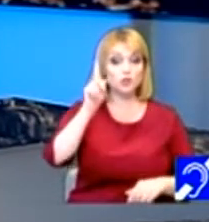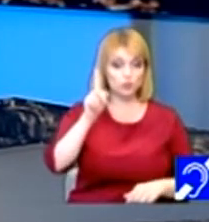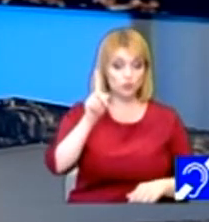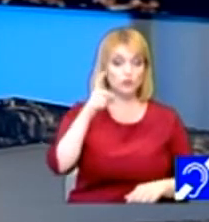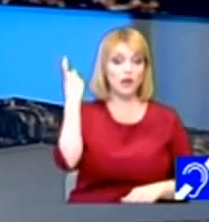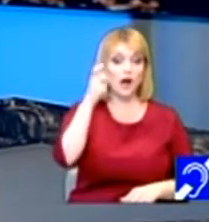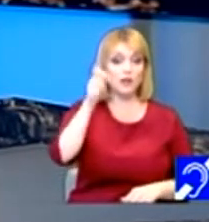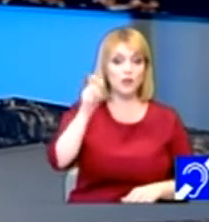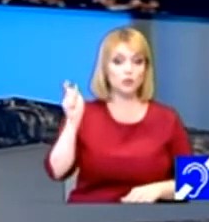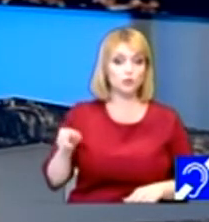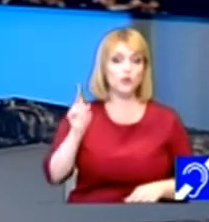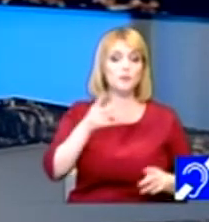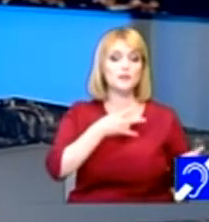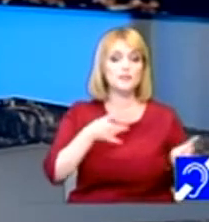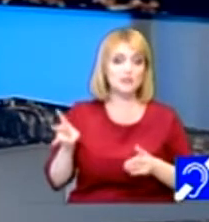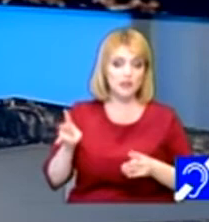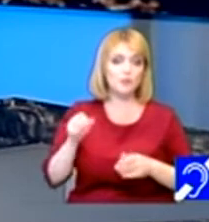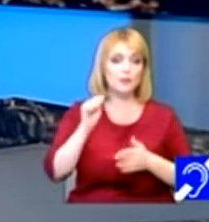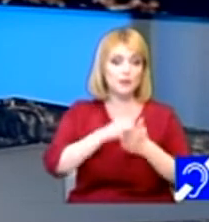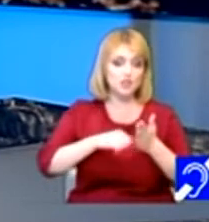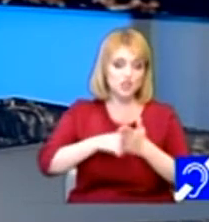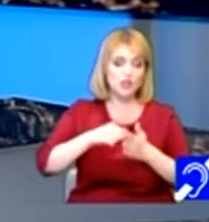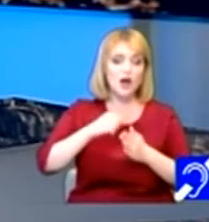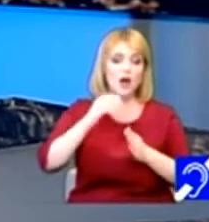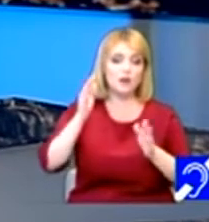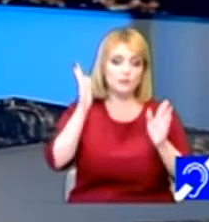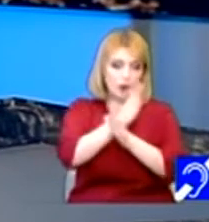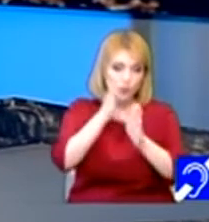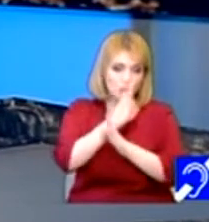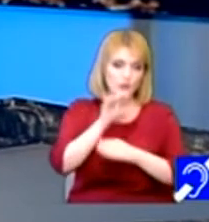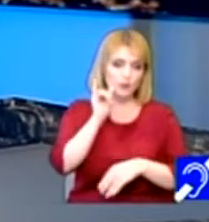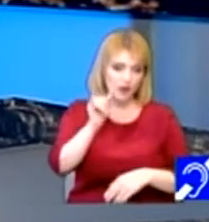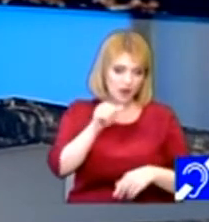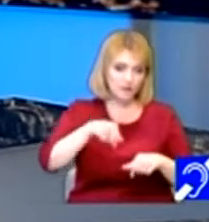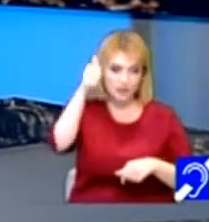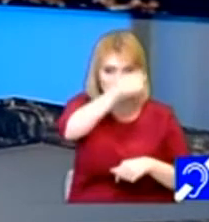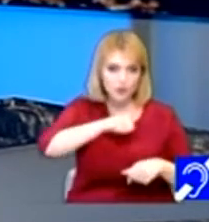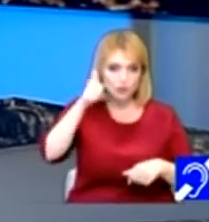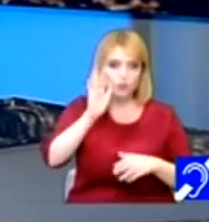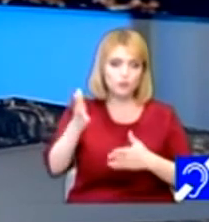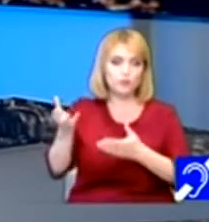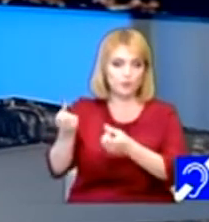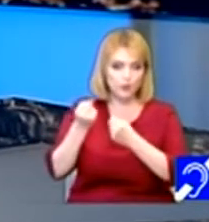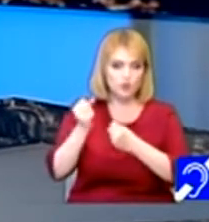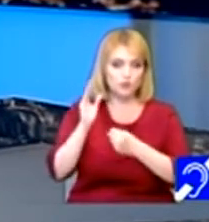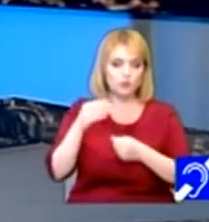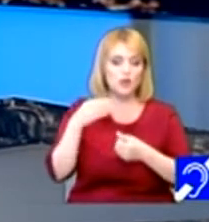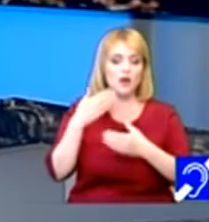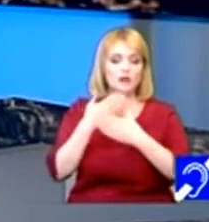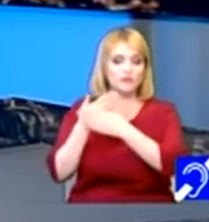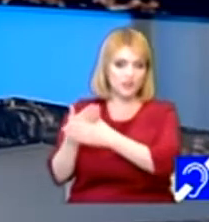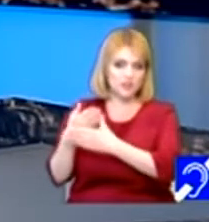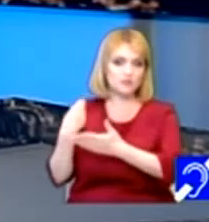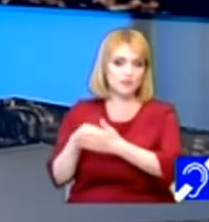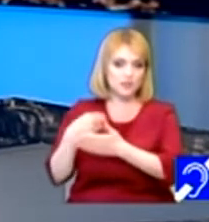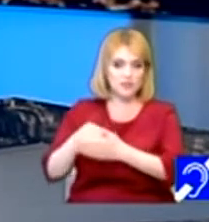înregistrat pagube în urma condițiilor climaterice nefavorabile din acest an au cerut până acum sprijin financiar din partea statului. Ei și-au depus dosarele